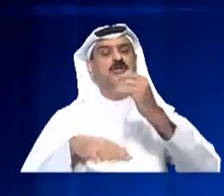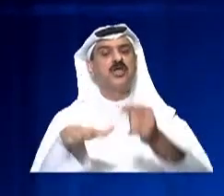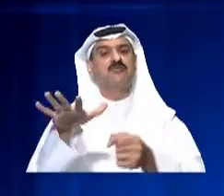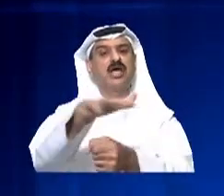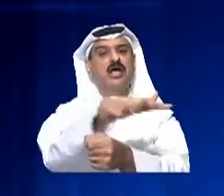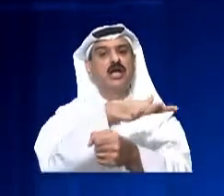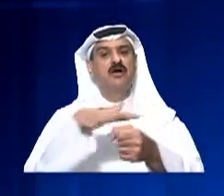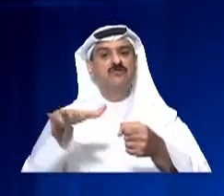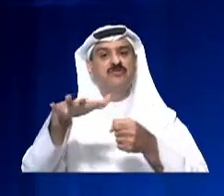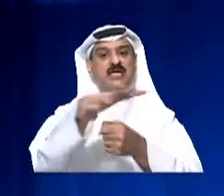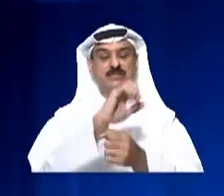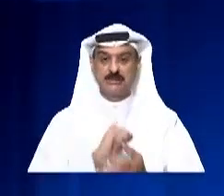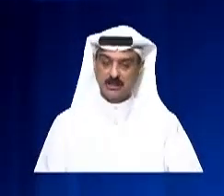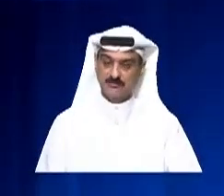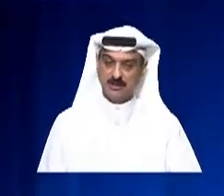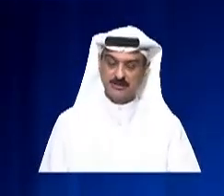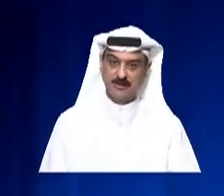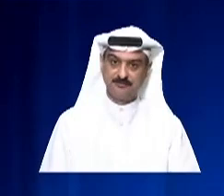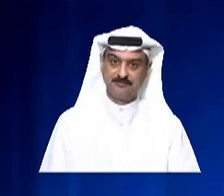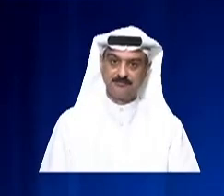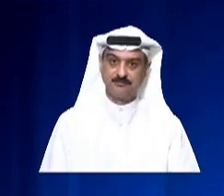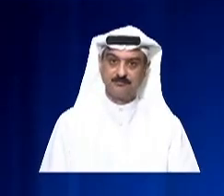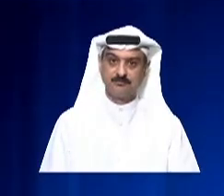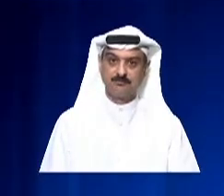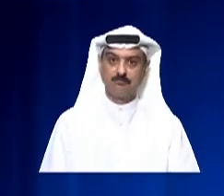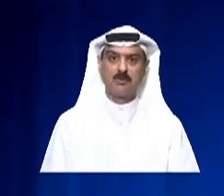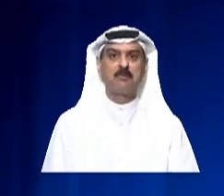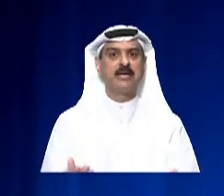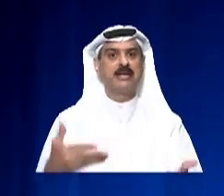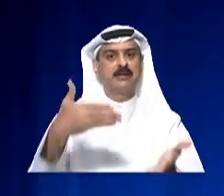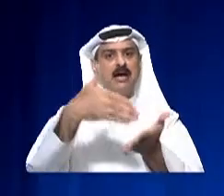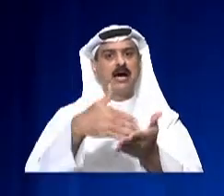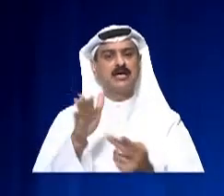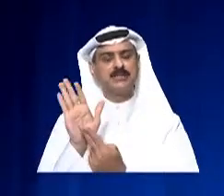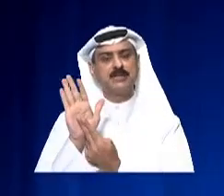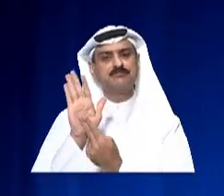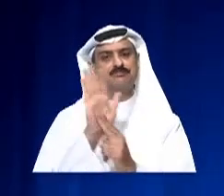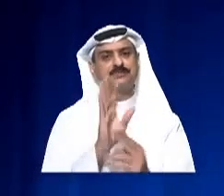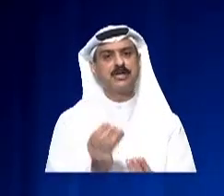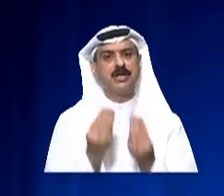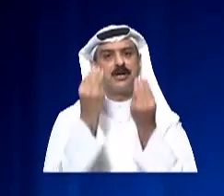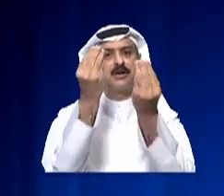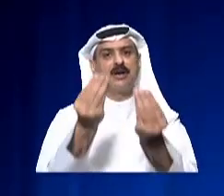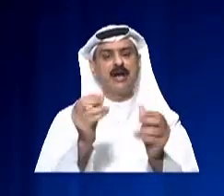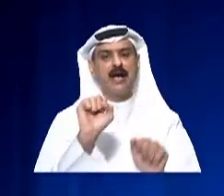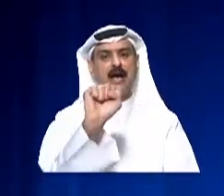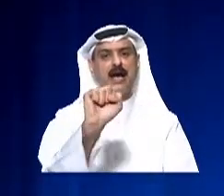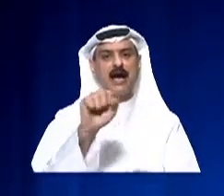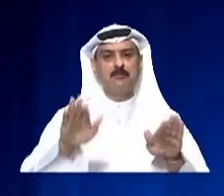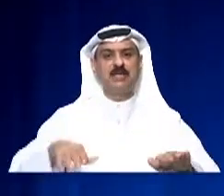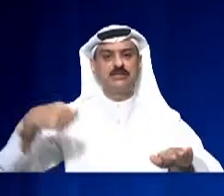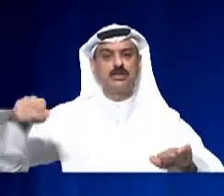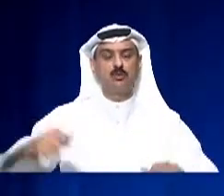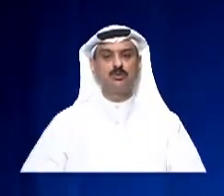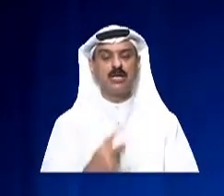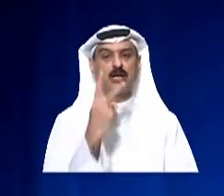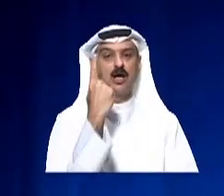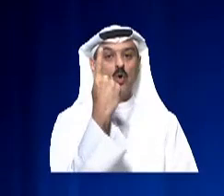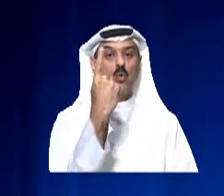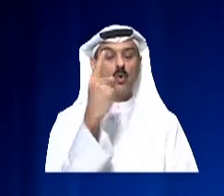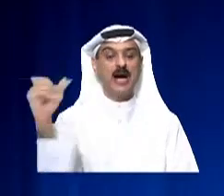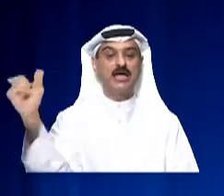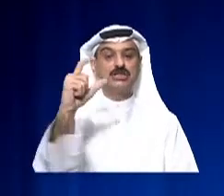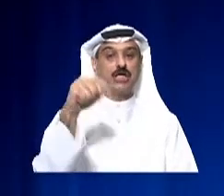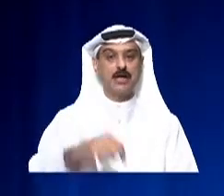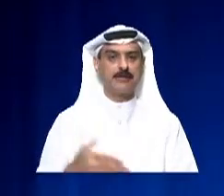المشاريع بجزيرة فيلتشا وموافاة مجلس الوزراء بما ينتهي إليه الأمر، وذلك خلال شهر من